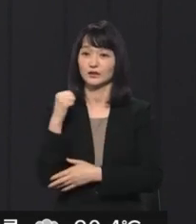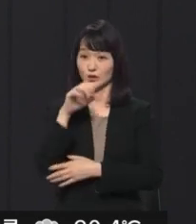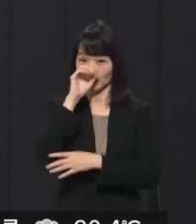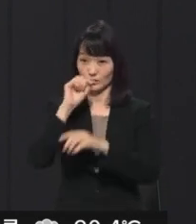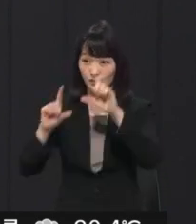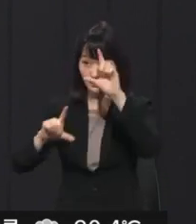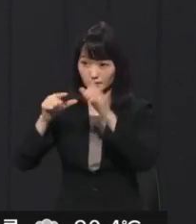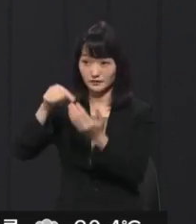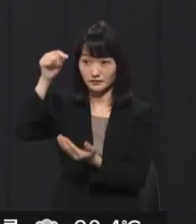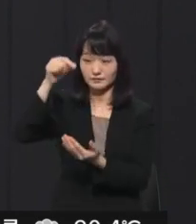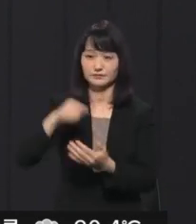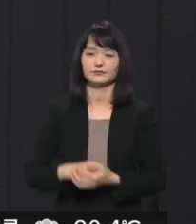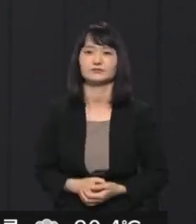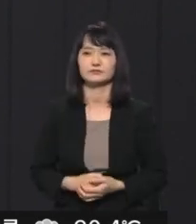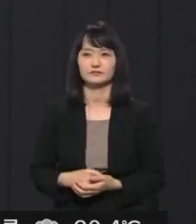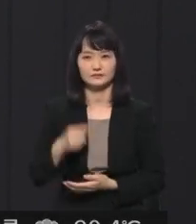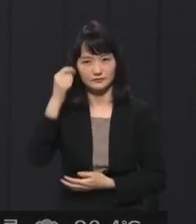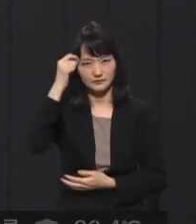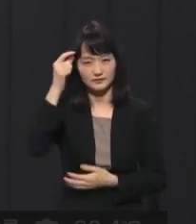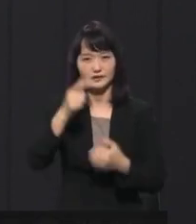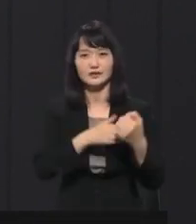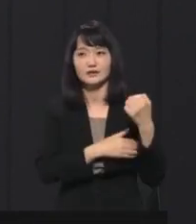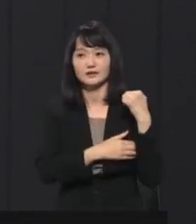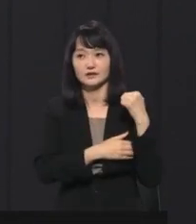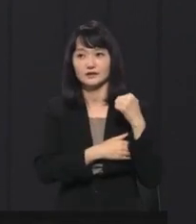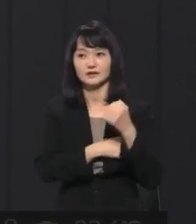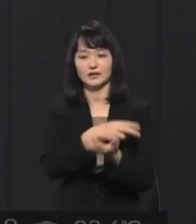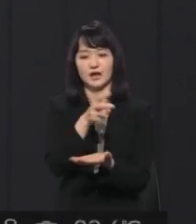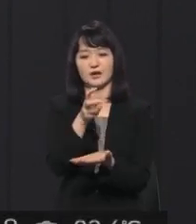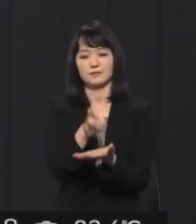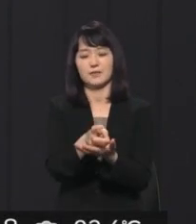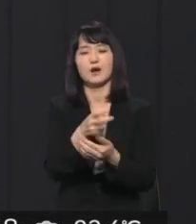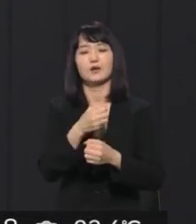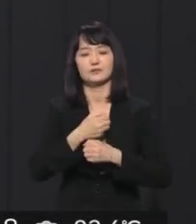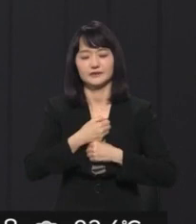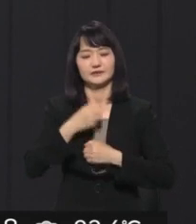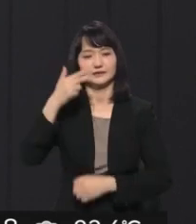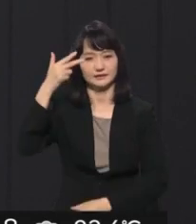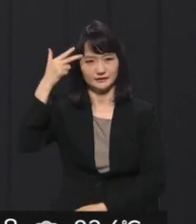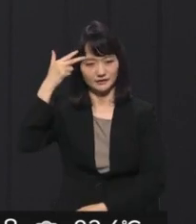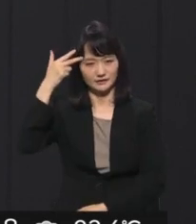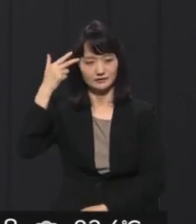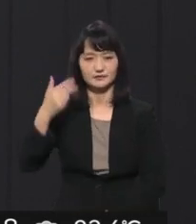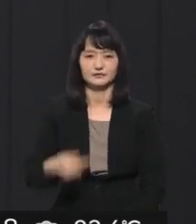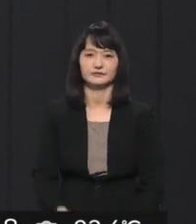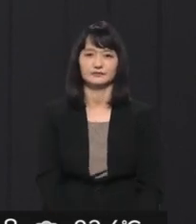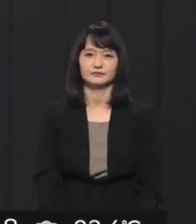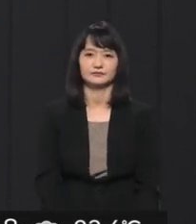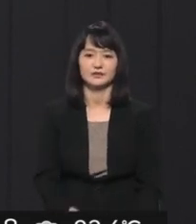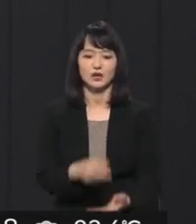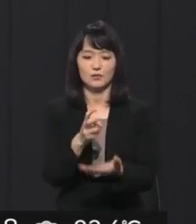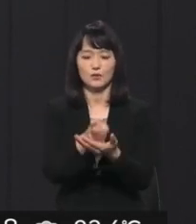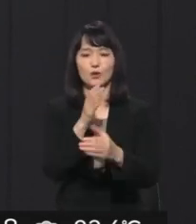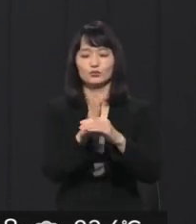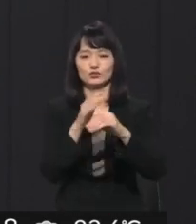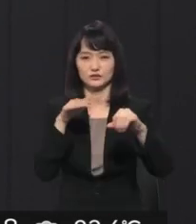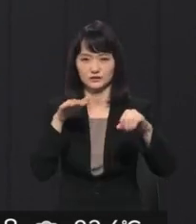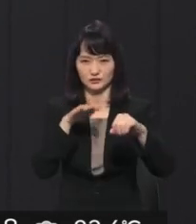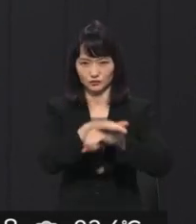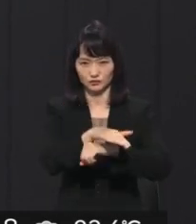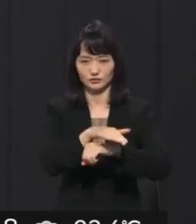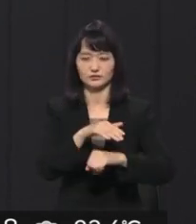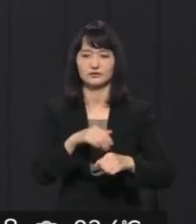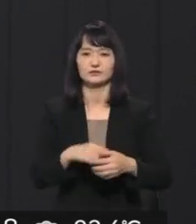은 유능 이랑 그래도 뭐 중 법치 이런 겁니다 보수 정당이 라는게 그런데 이제 저희가 어떤 이준석